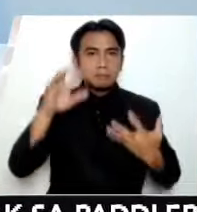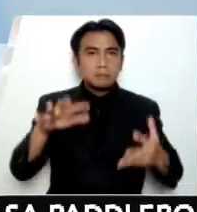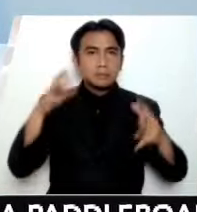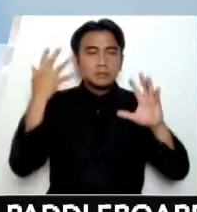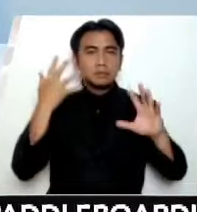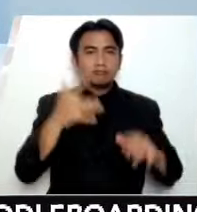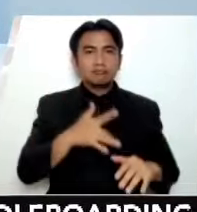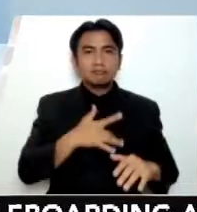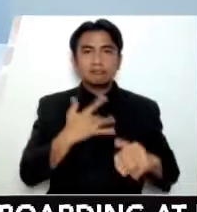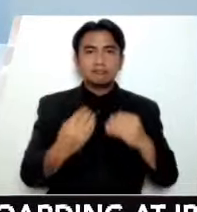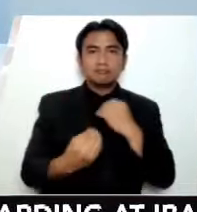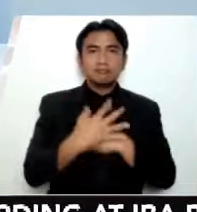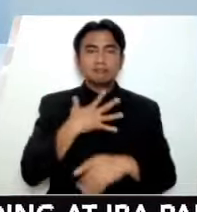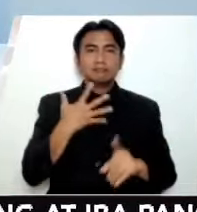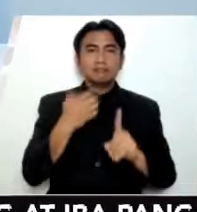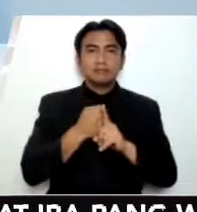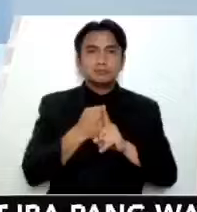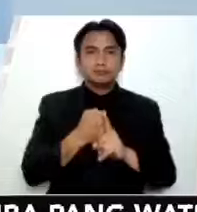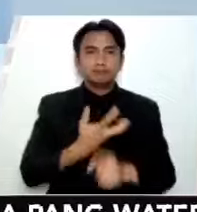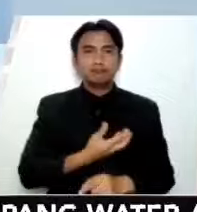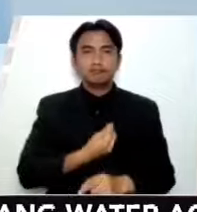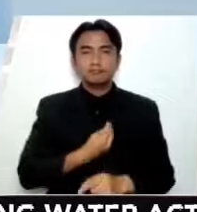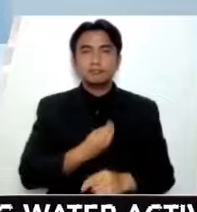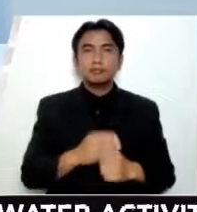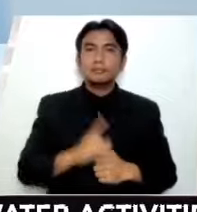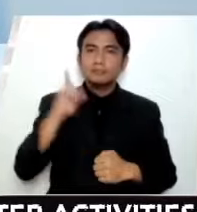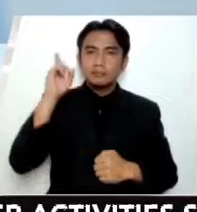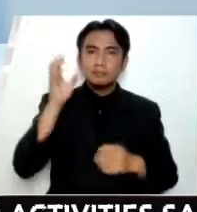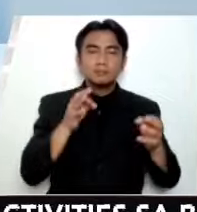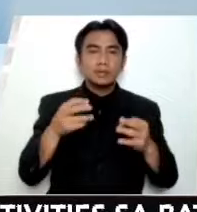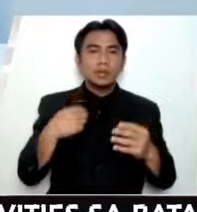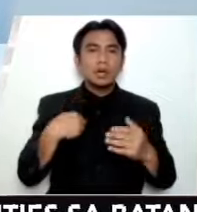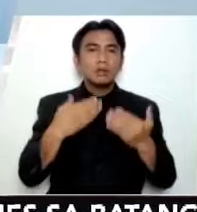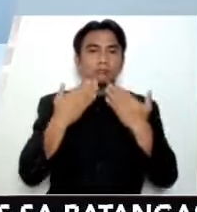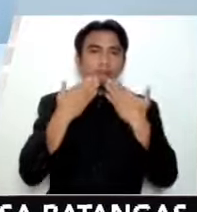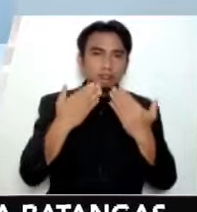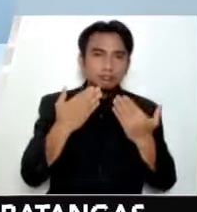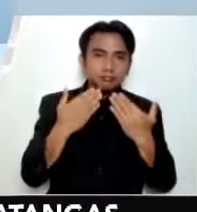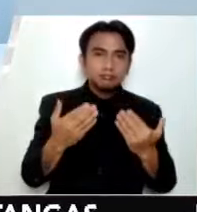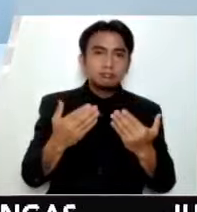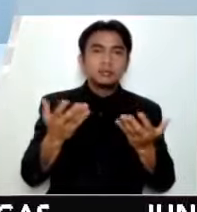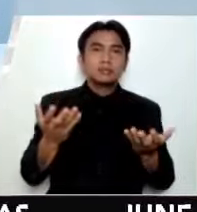crew, papasalamat po ako sa may kapal.